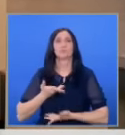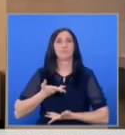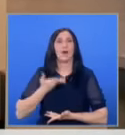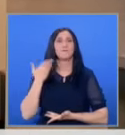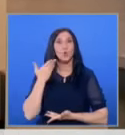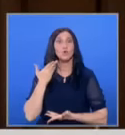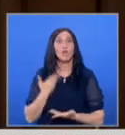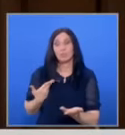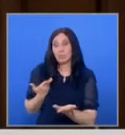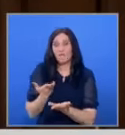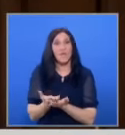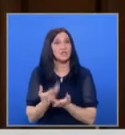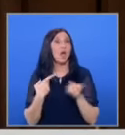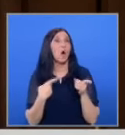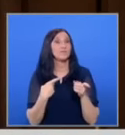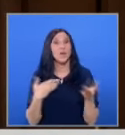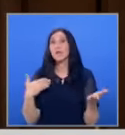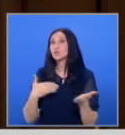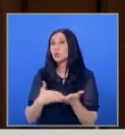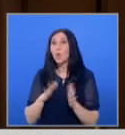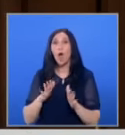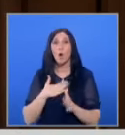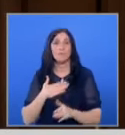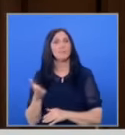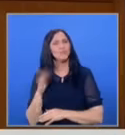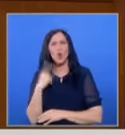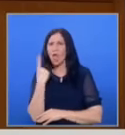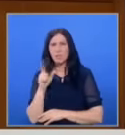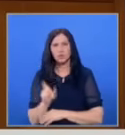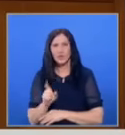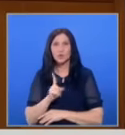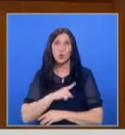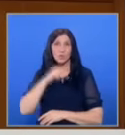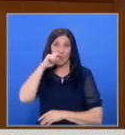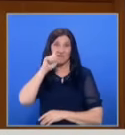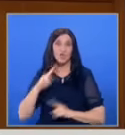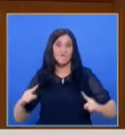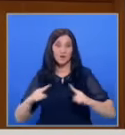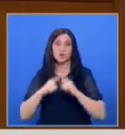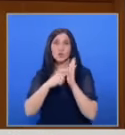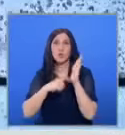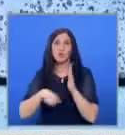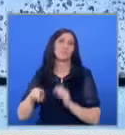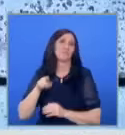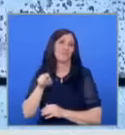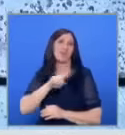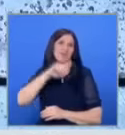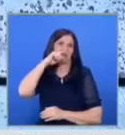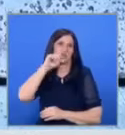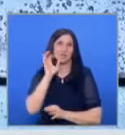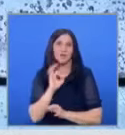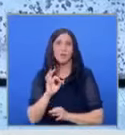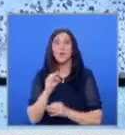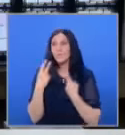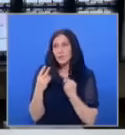авторитет да внася обвинения. Защото ако има дори един човек, за който не важи върховенство на закона, то не важи за никого. Наличието на